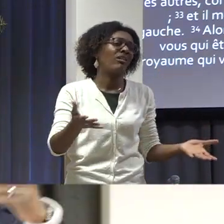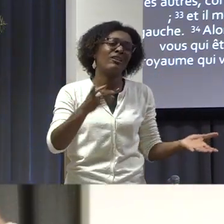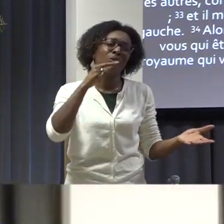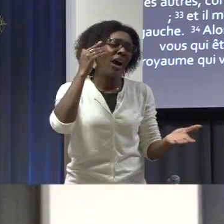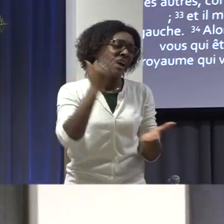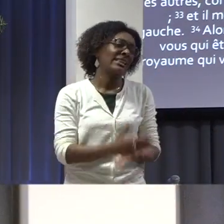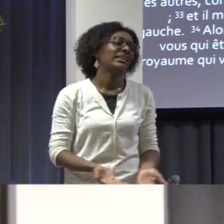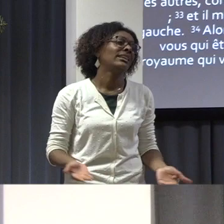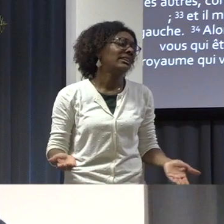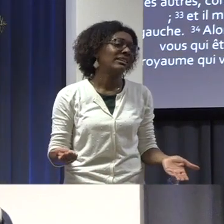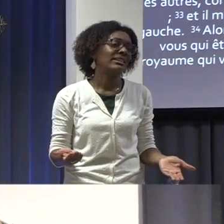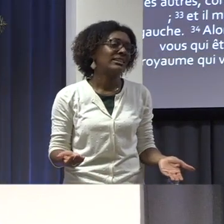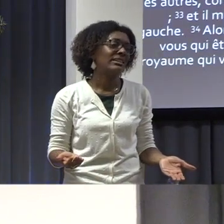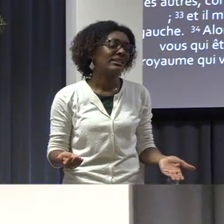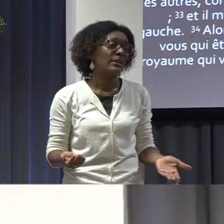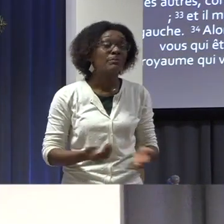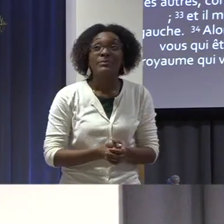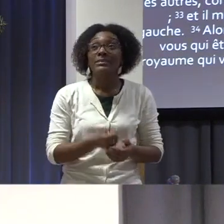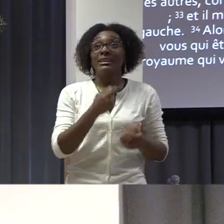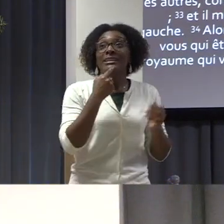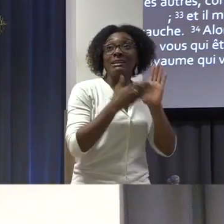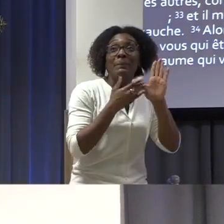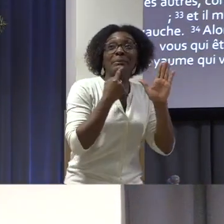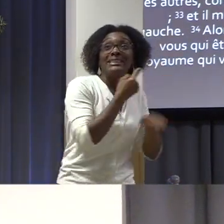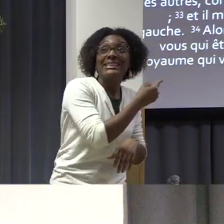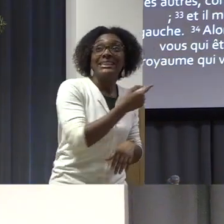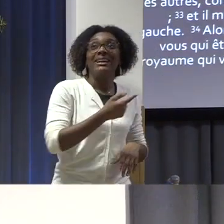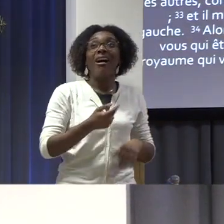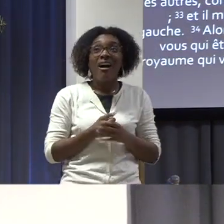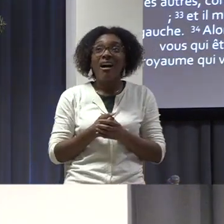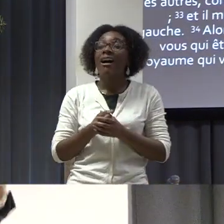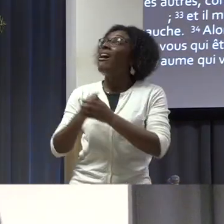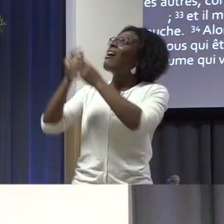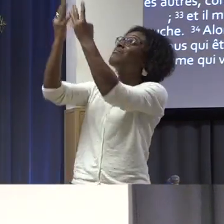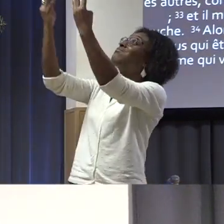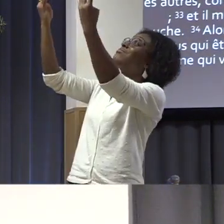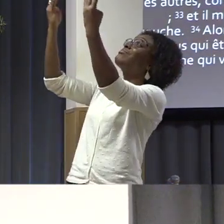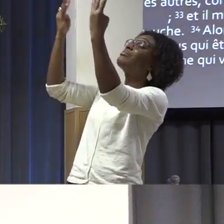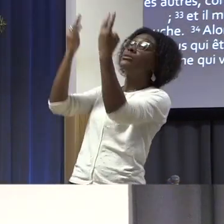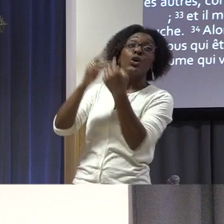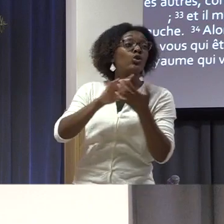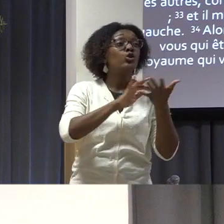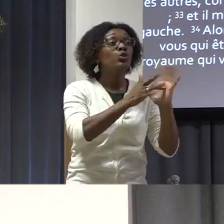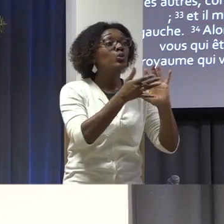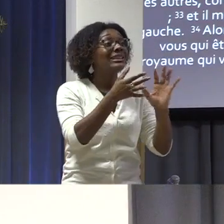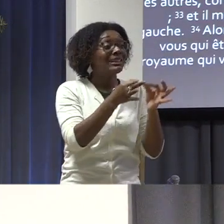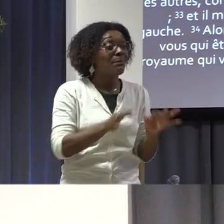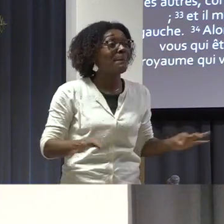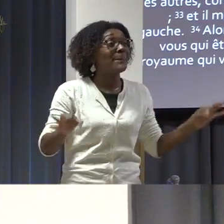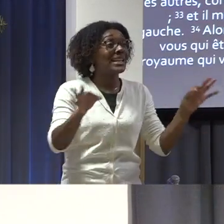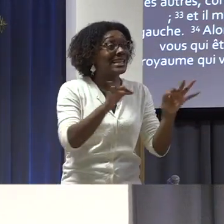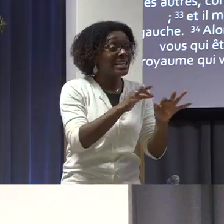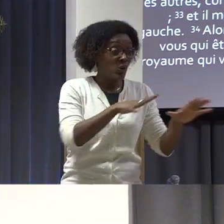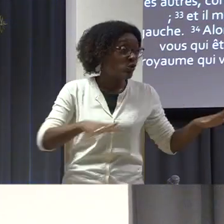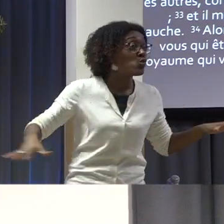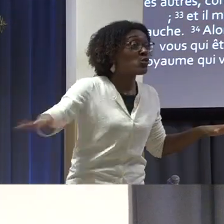anges toutes les nations seront assemblés devant lui même ceux qui ne veulent pas croire hélas la mieux